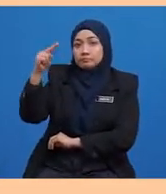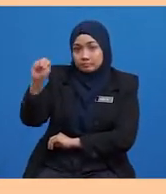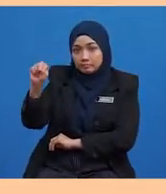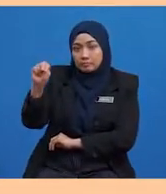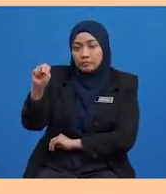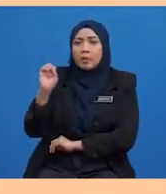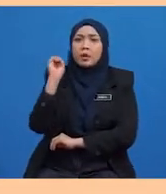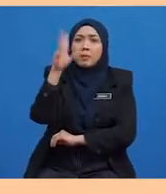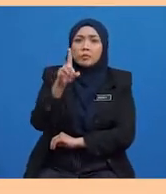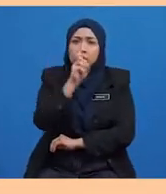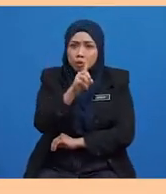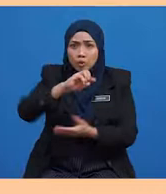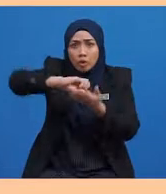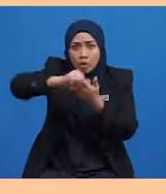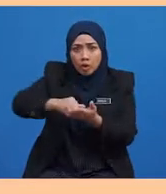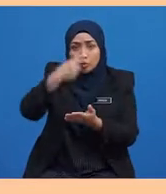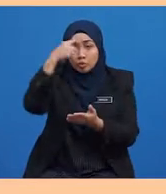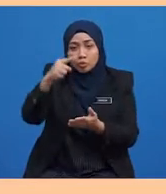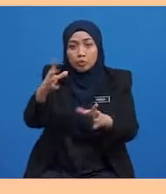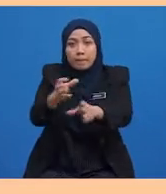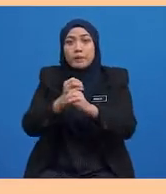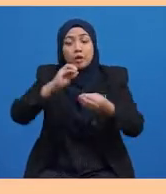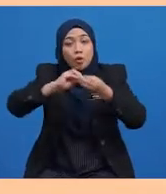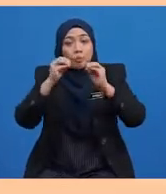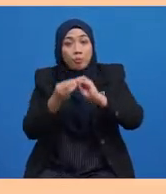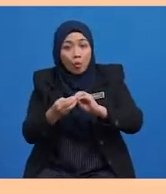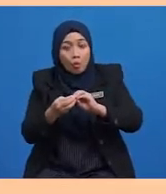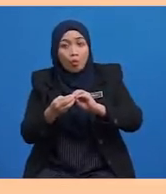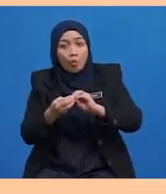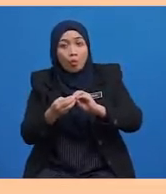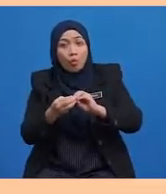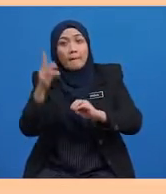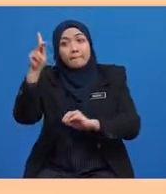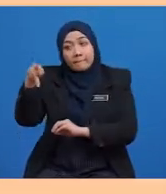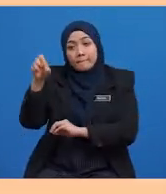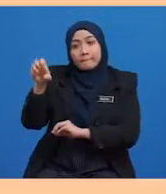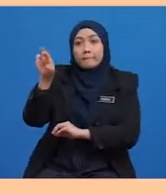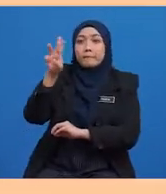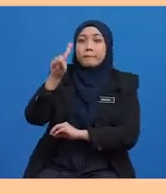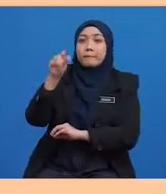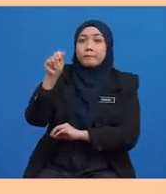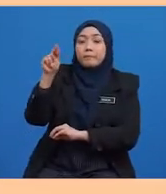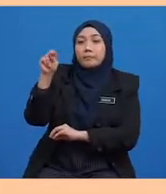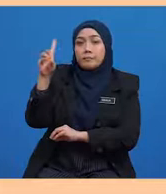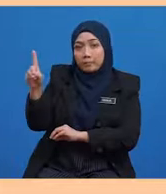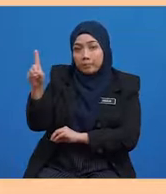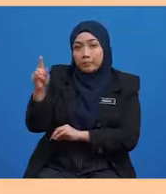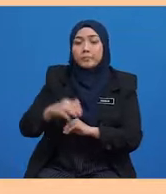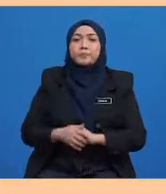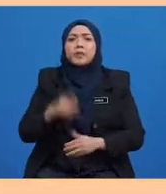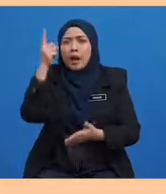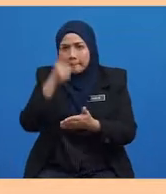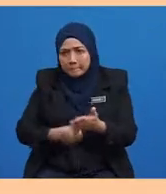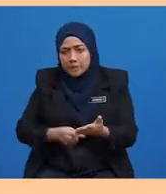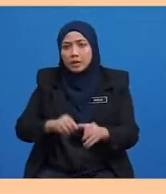untuk mendapatkan nombor perdana. Apakah kebolehjadiannya? Sebelum murid-murid